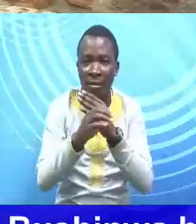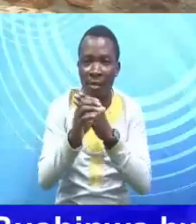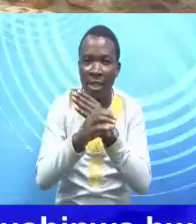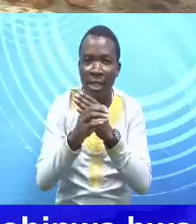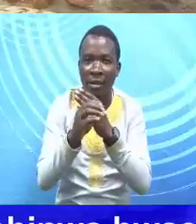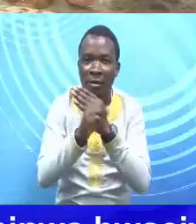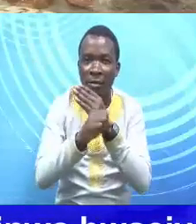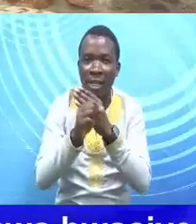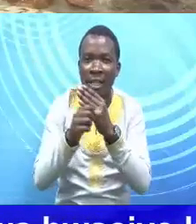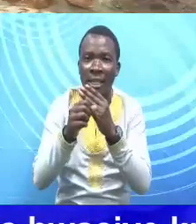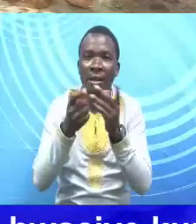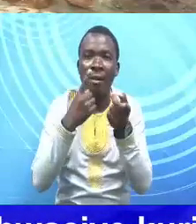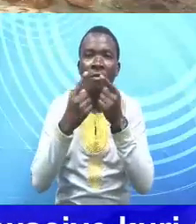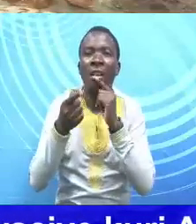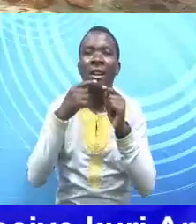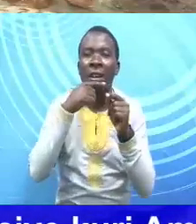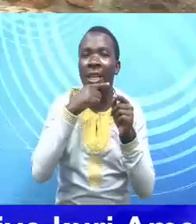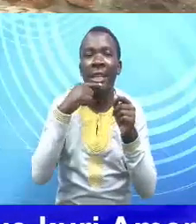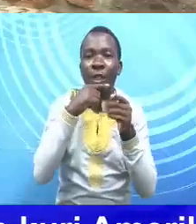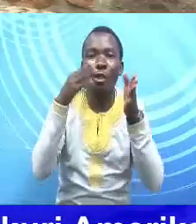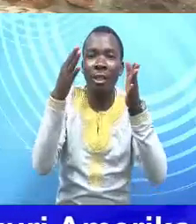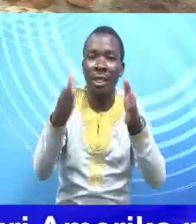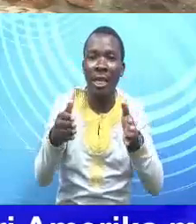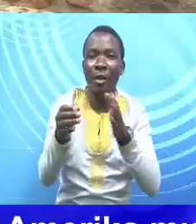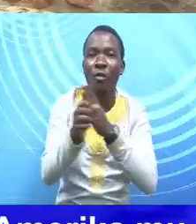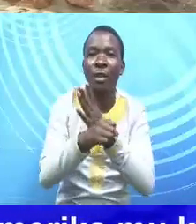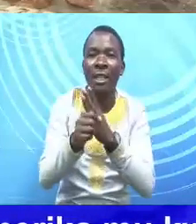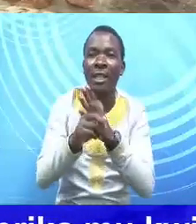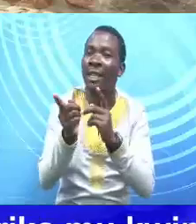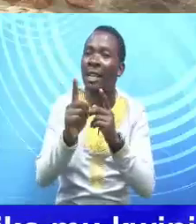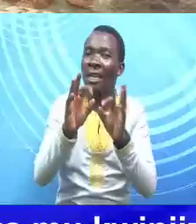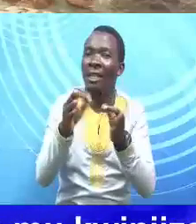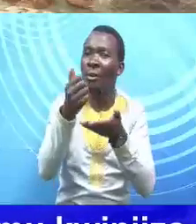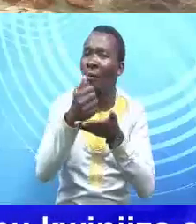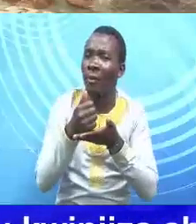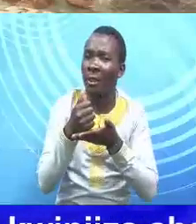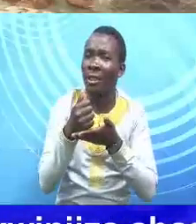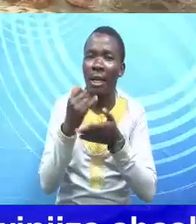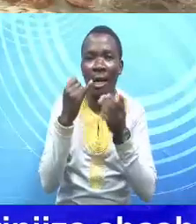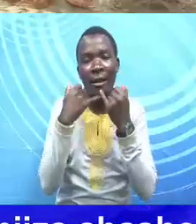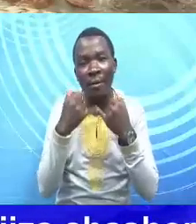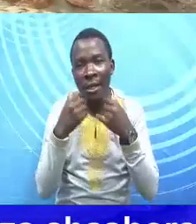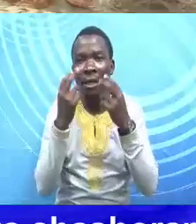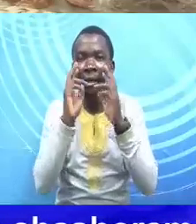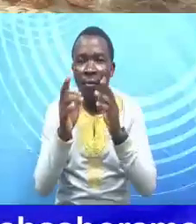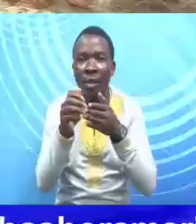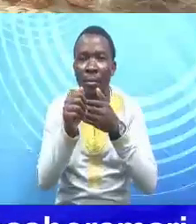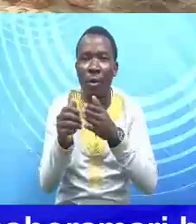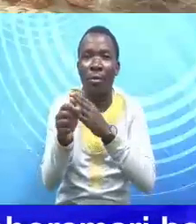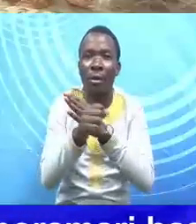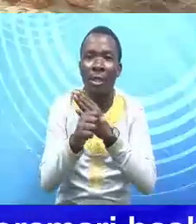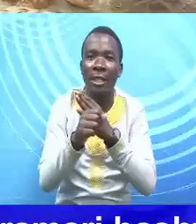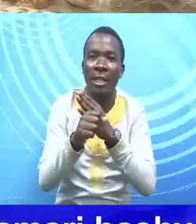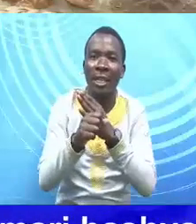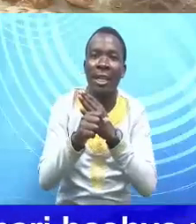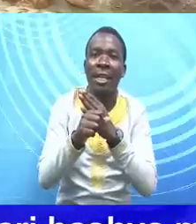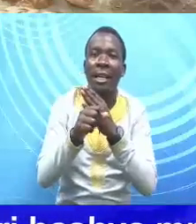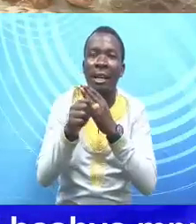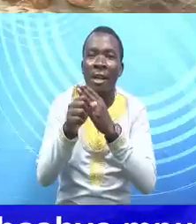w'akagari sosiyali w'umurenge sosiyali w'umurenge nawe nta kinigeza mfasha ambwiye ni ndebe gitifu tifu muri covid ntaho